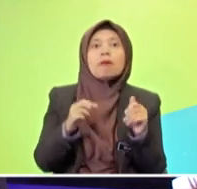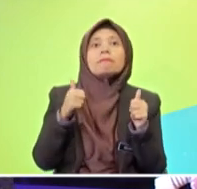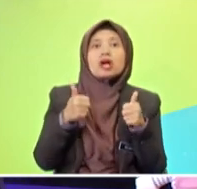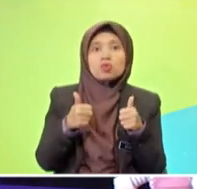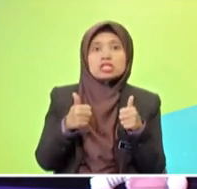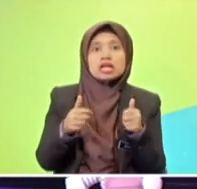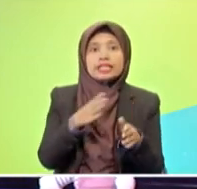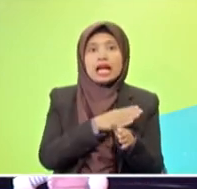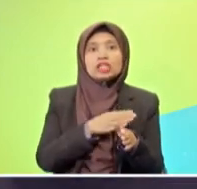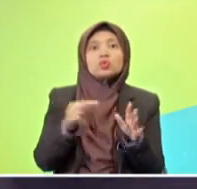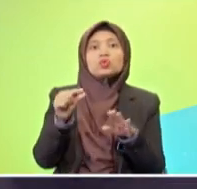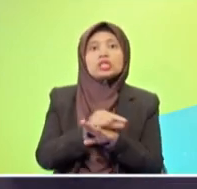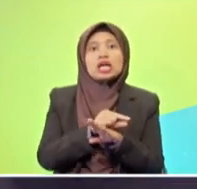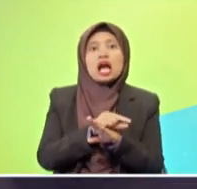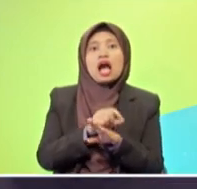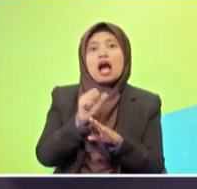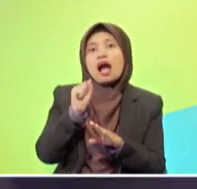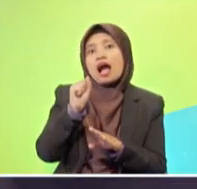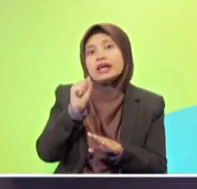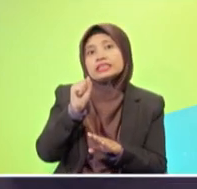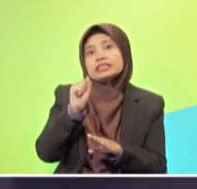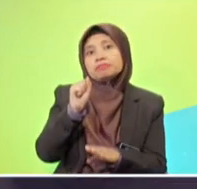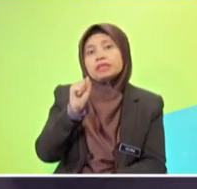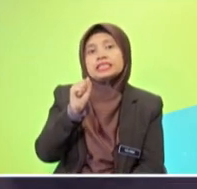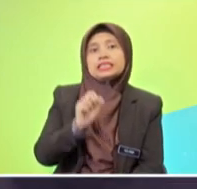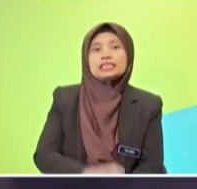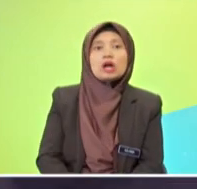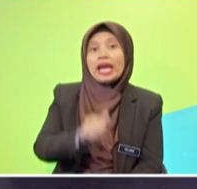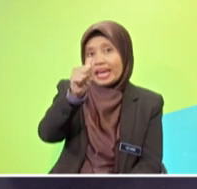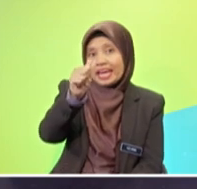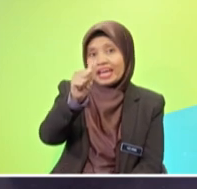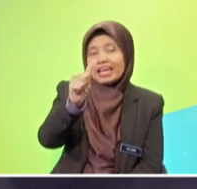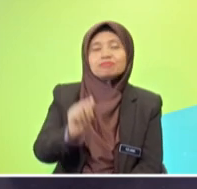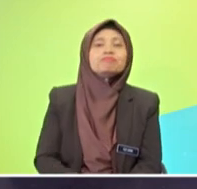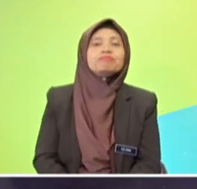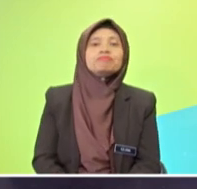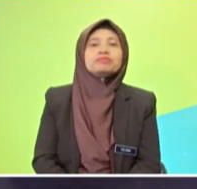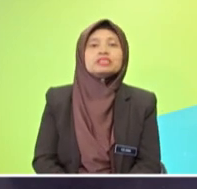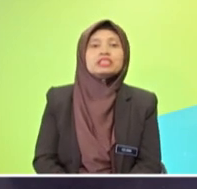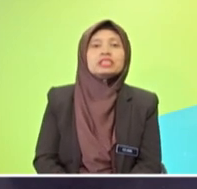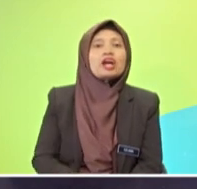teknik Astrid ada satu lagi mungkin nak Coba kita bagi peluang sampai